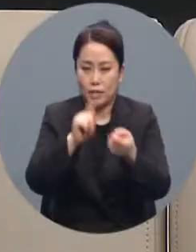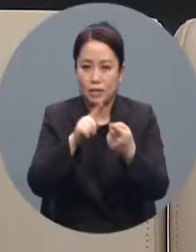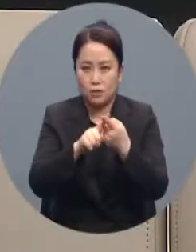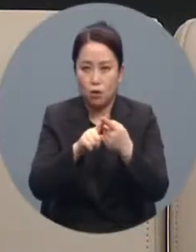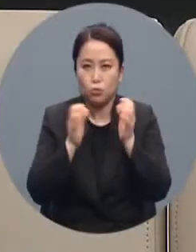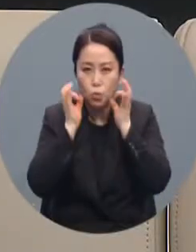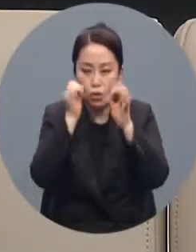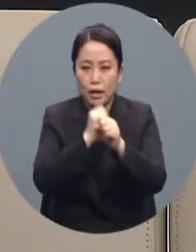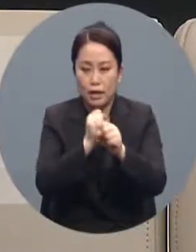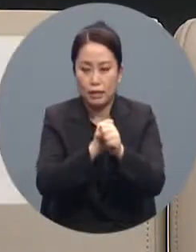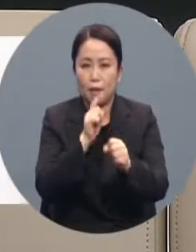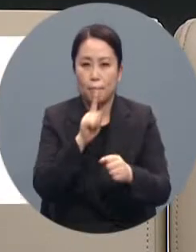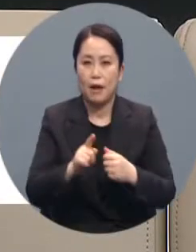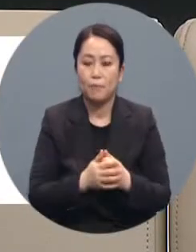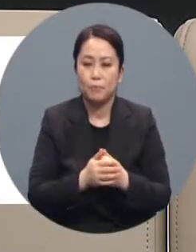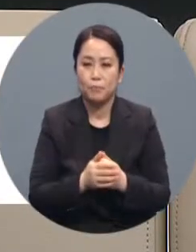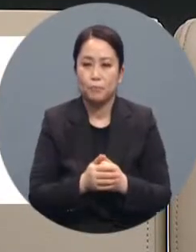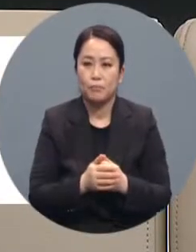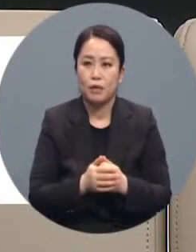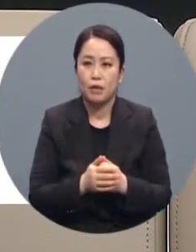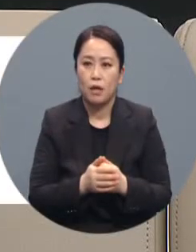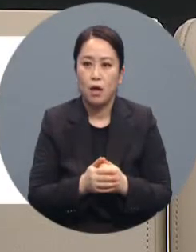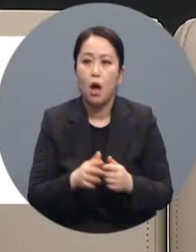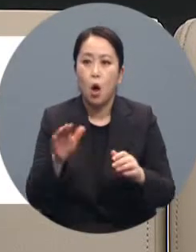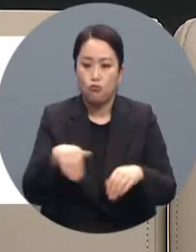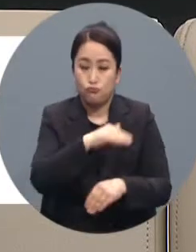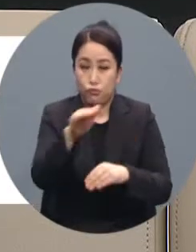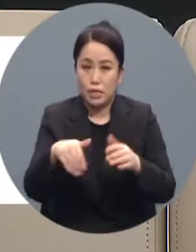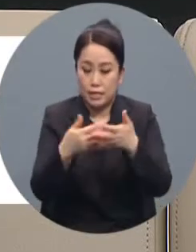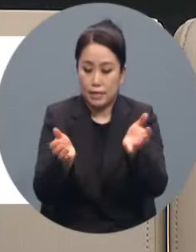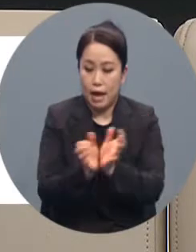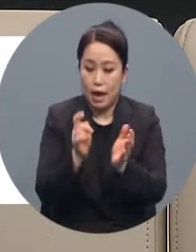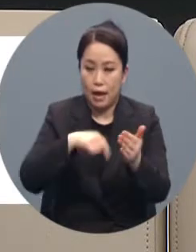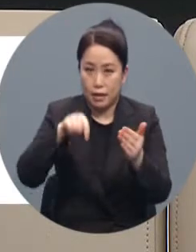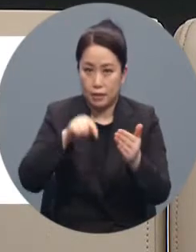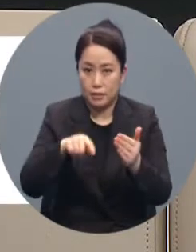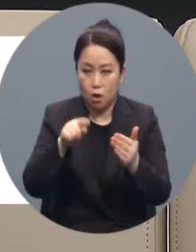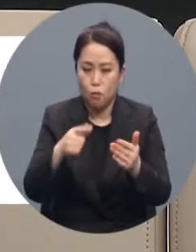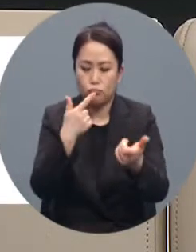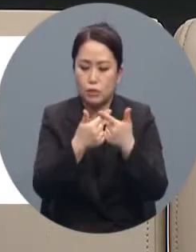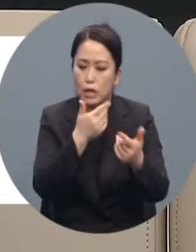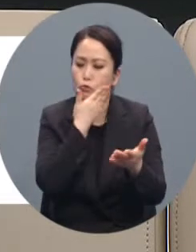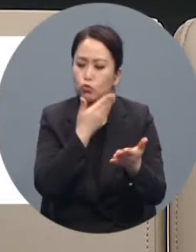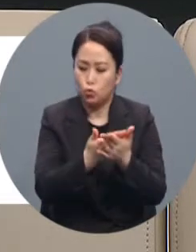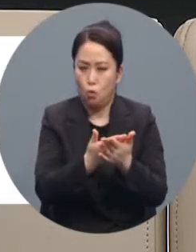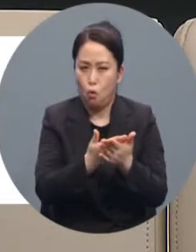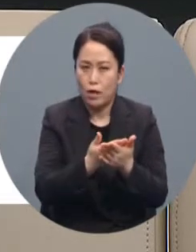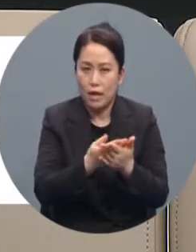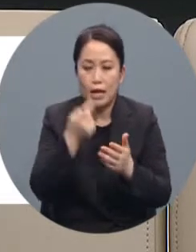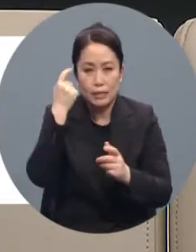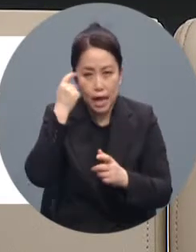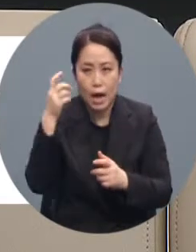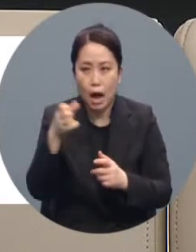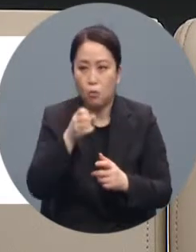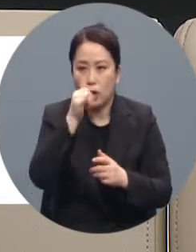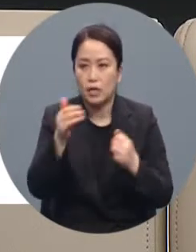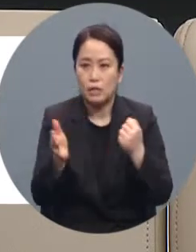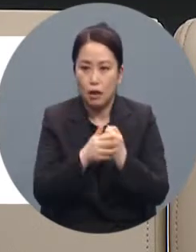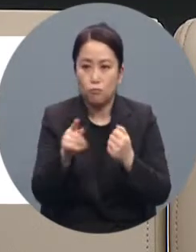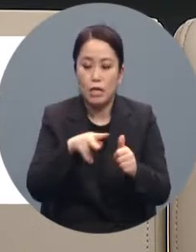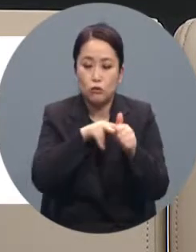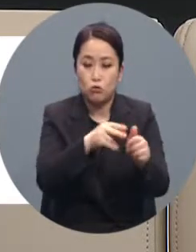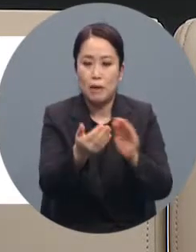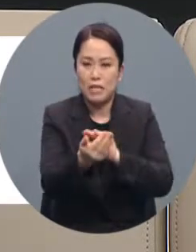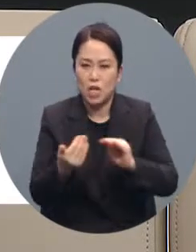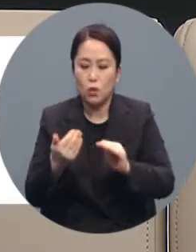우리 당에 있어서 부산의 그 중요성을 알기 때문에 제가 출마 전에 부산의 민심을 먼저